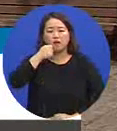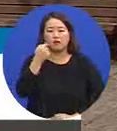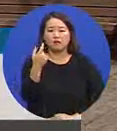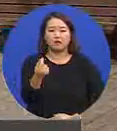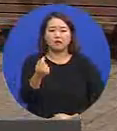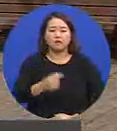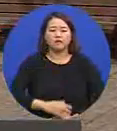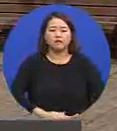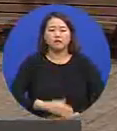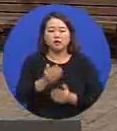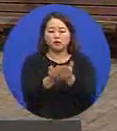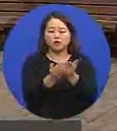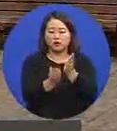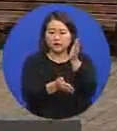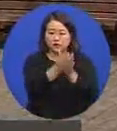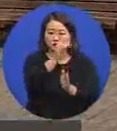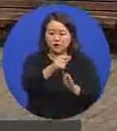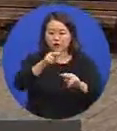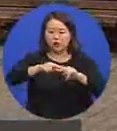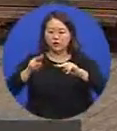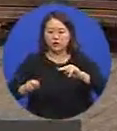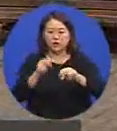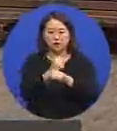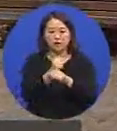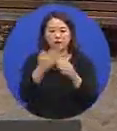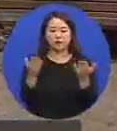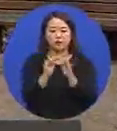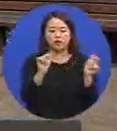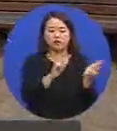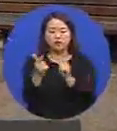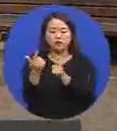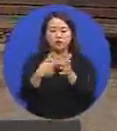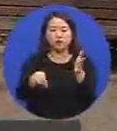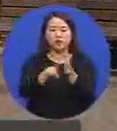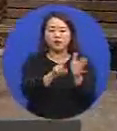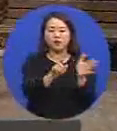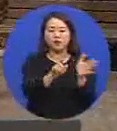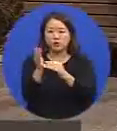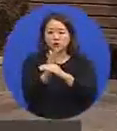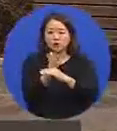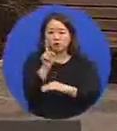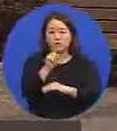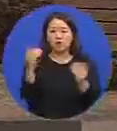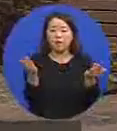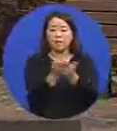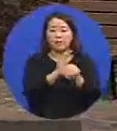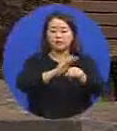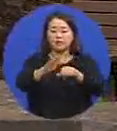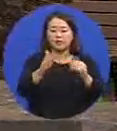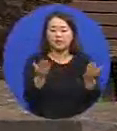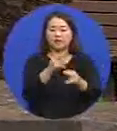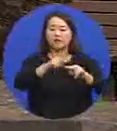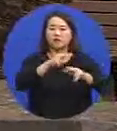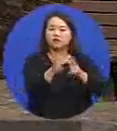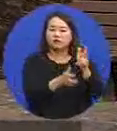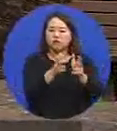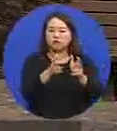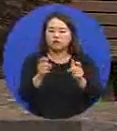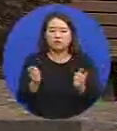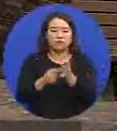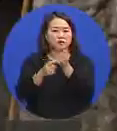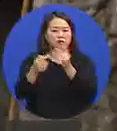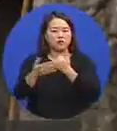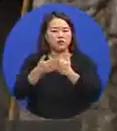같아요. 군산시가 퇴직한 GM 근로자들 위해 준비 중인 맞춤형 일자리 사업도 당장 도움이 되지 못하는